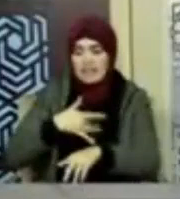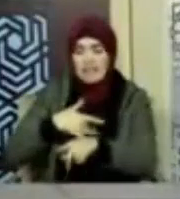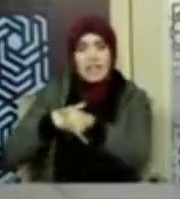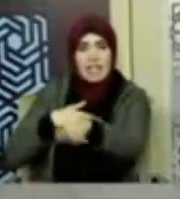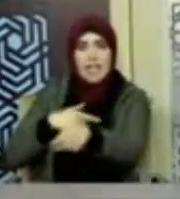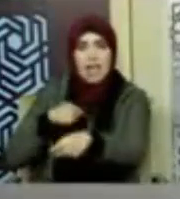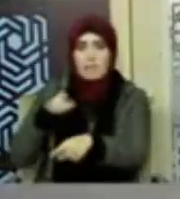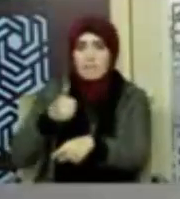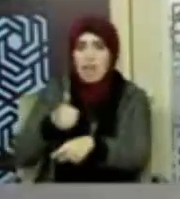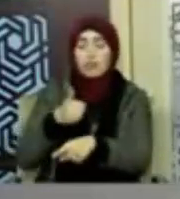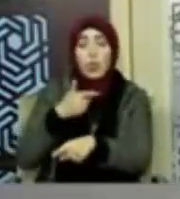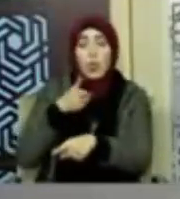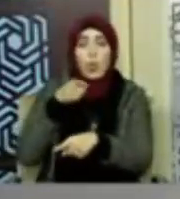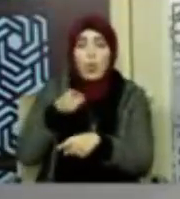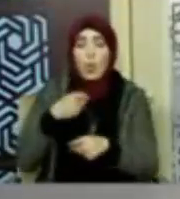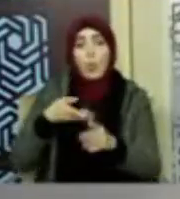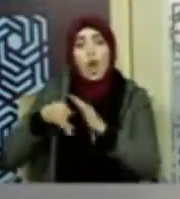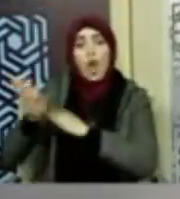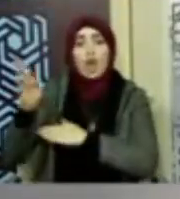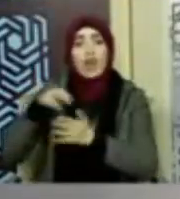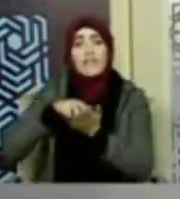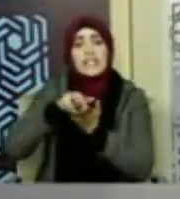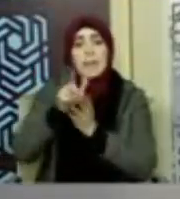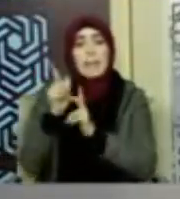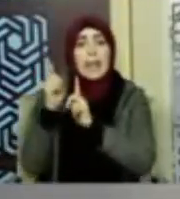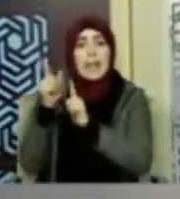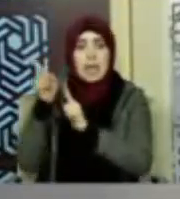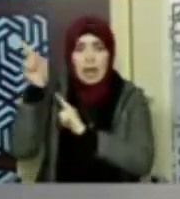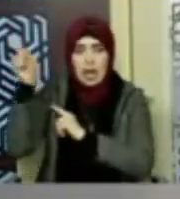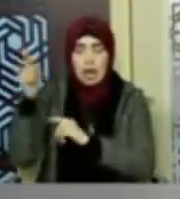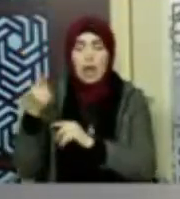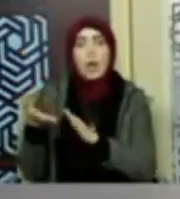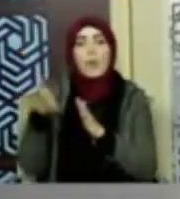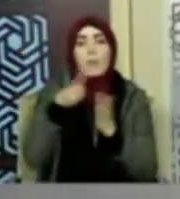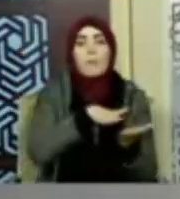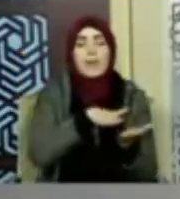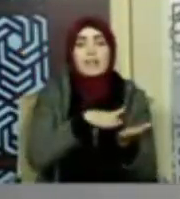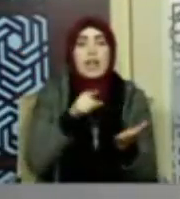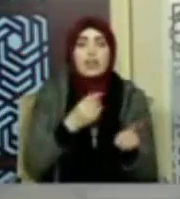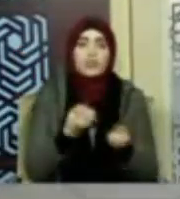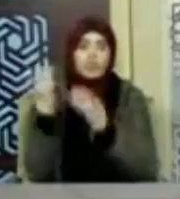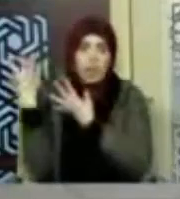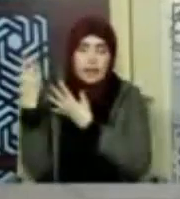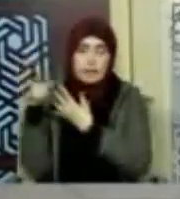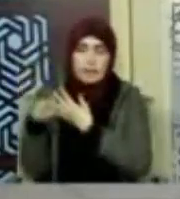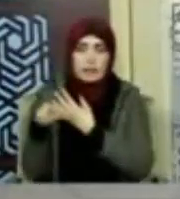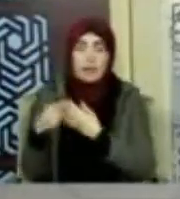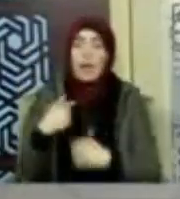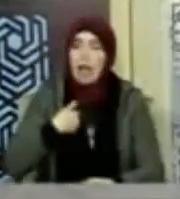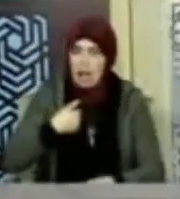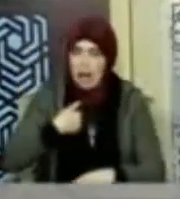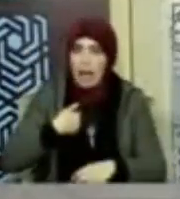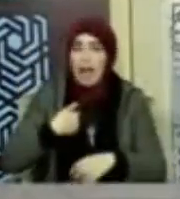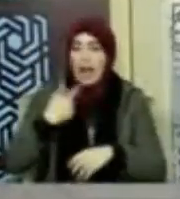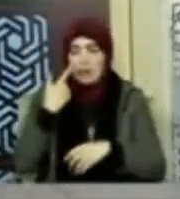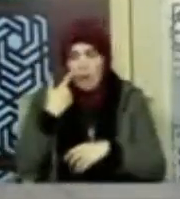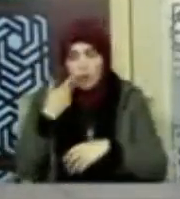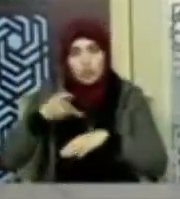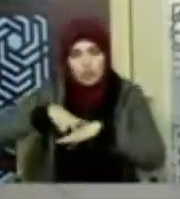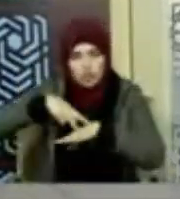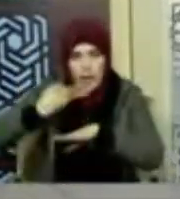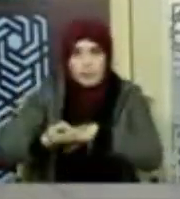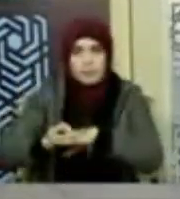هذا خرج في سبيلك فمات شهيدا، أنا على ذلك